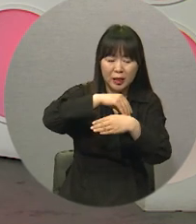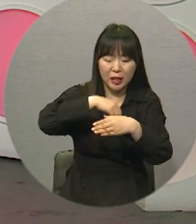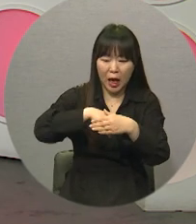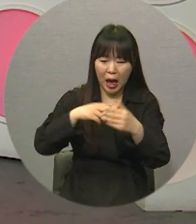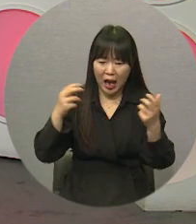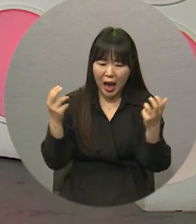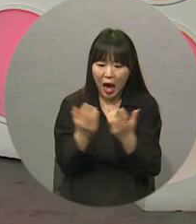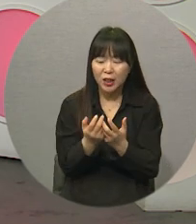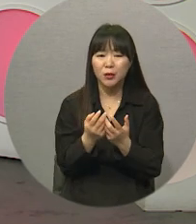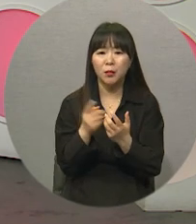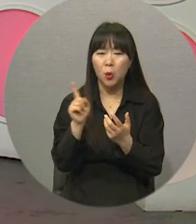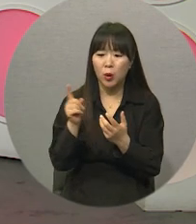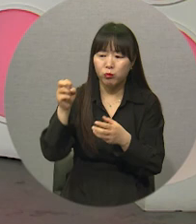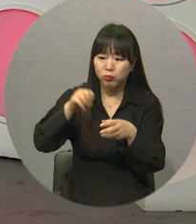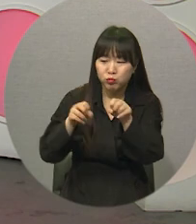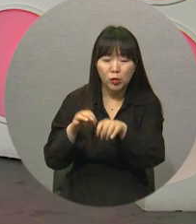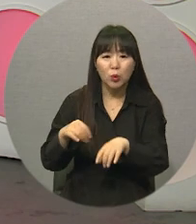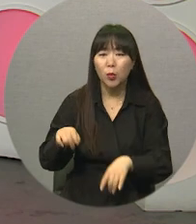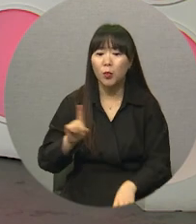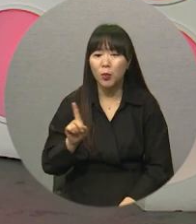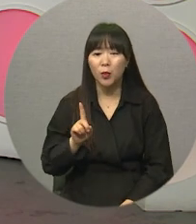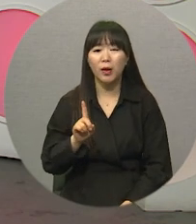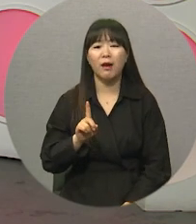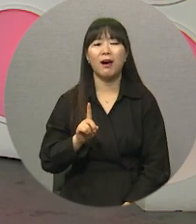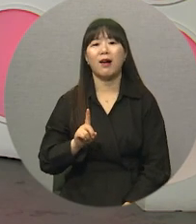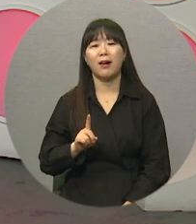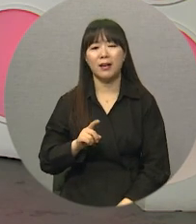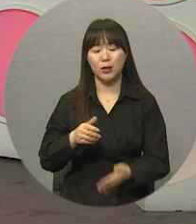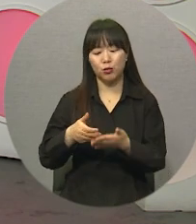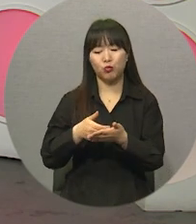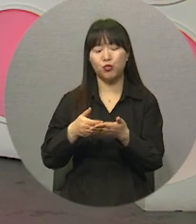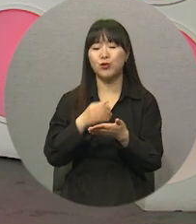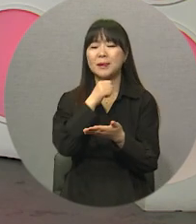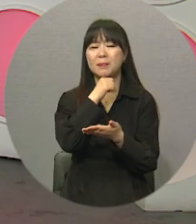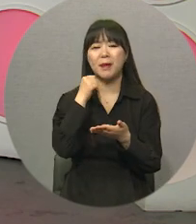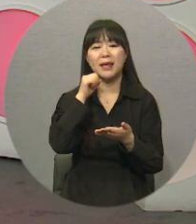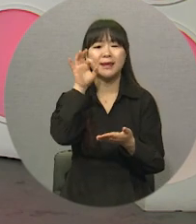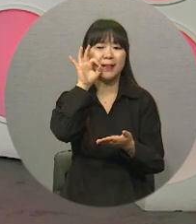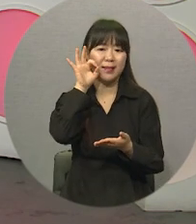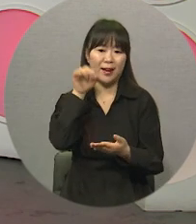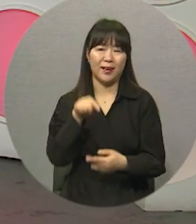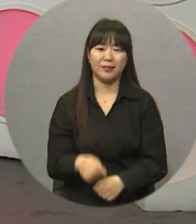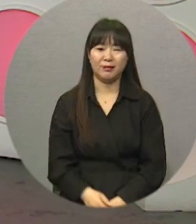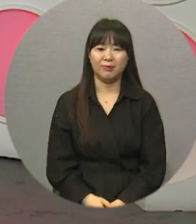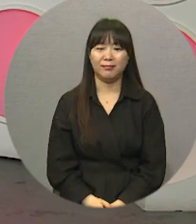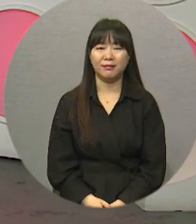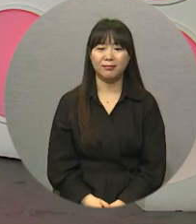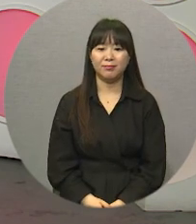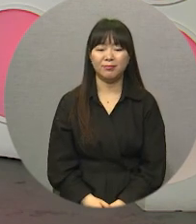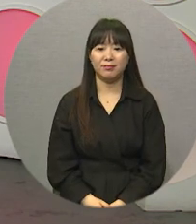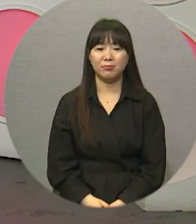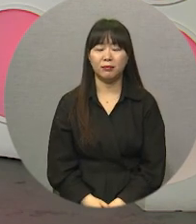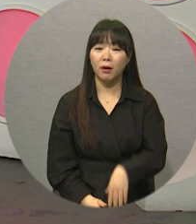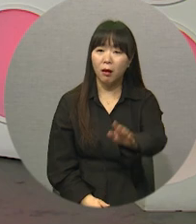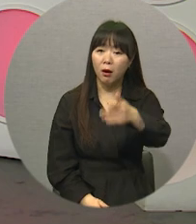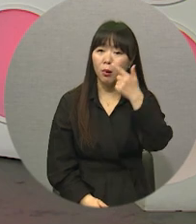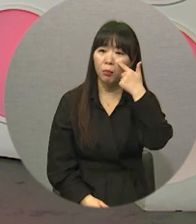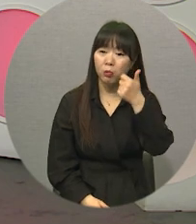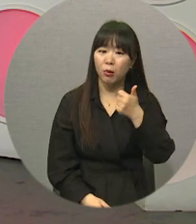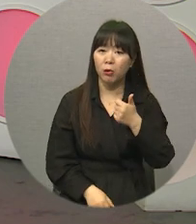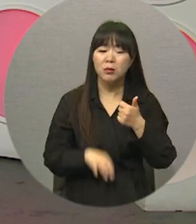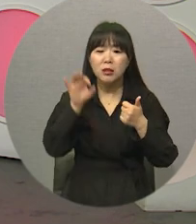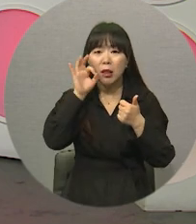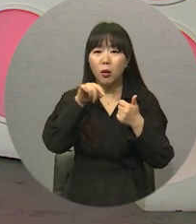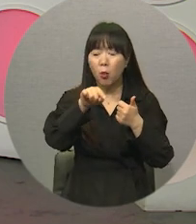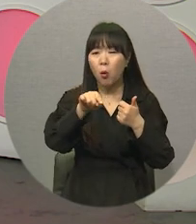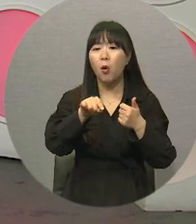가득 채우고 있었습니다. 그 무언가는 바로 누룽지 맛 사탕이었습니다. 아빠,